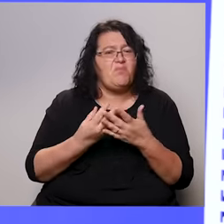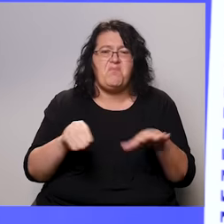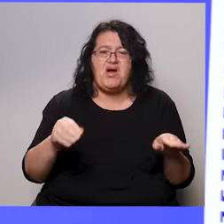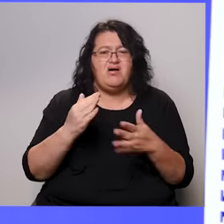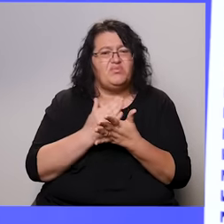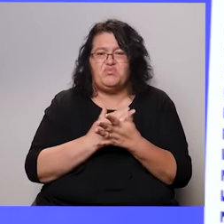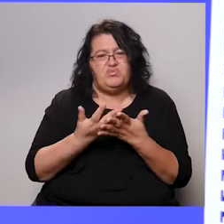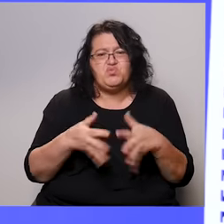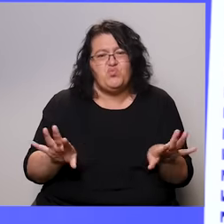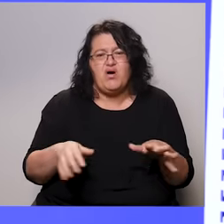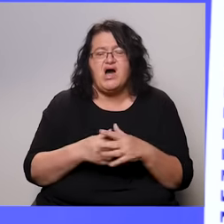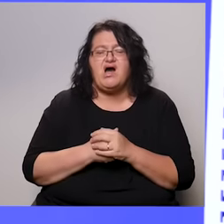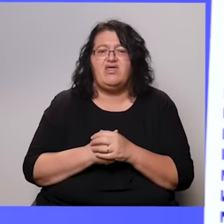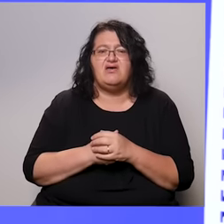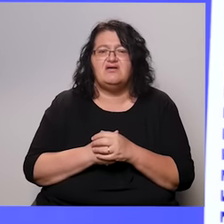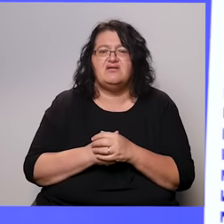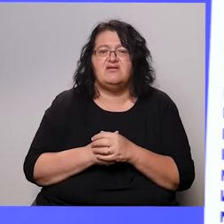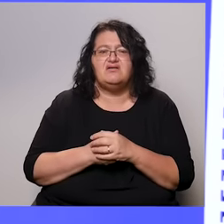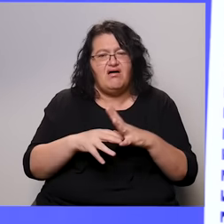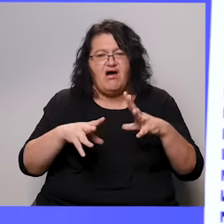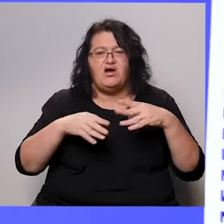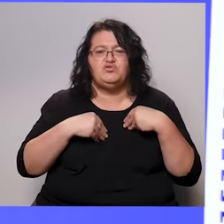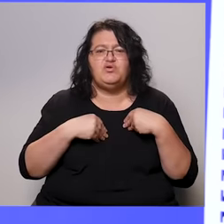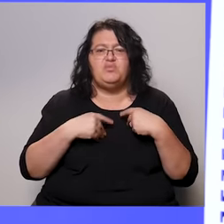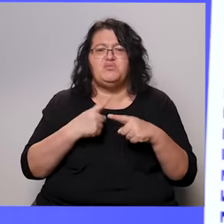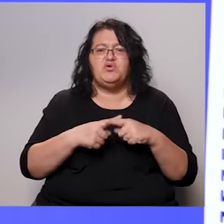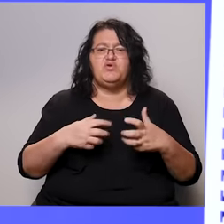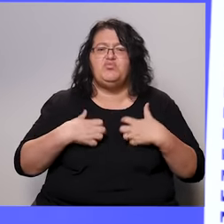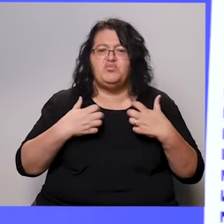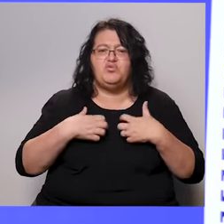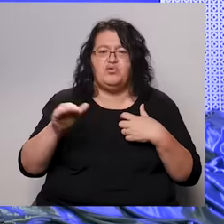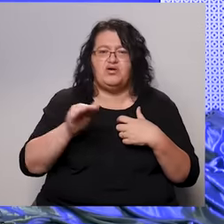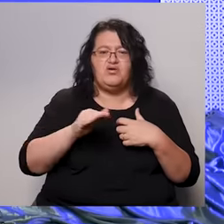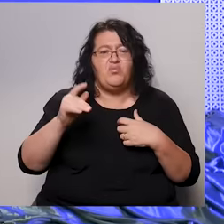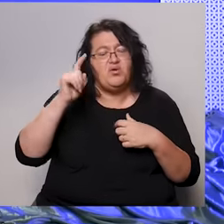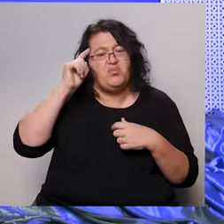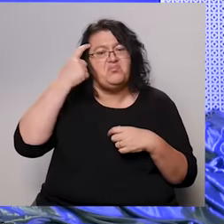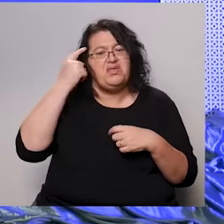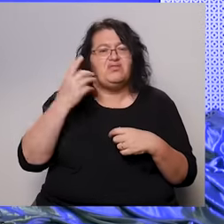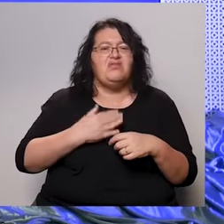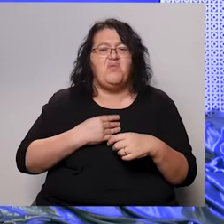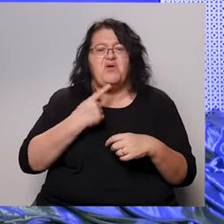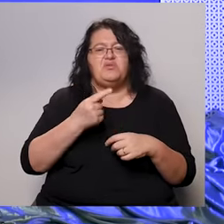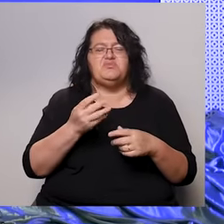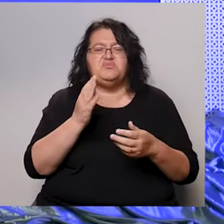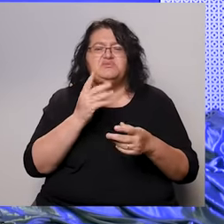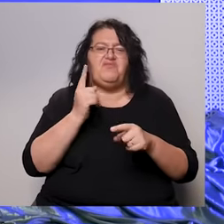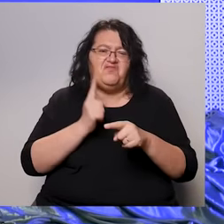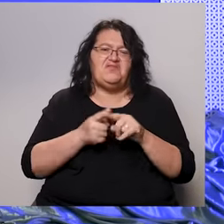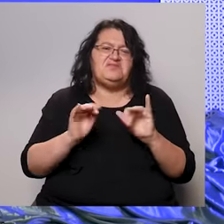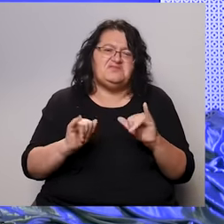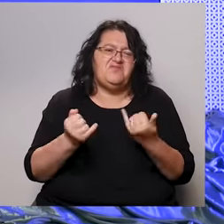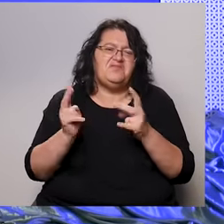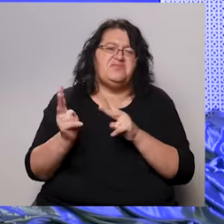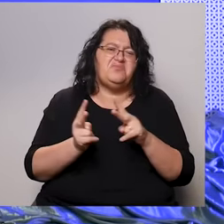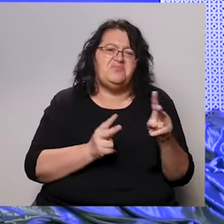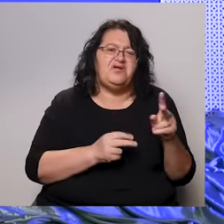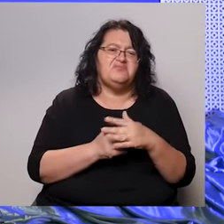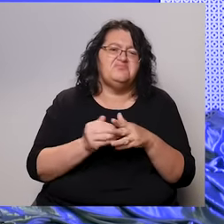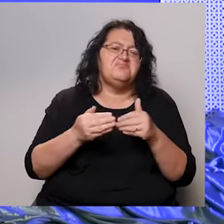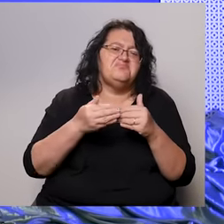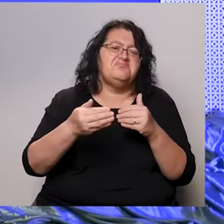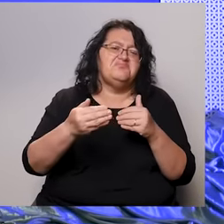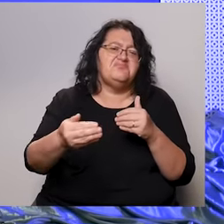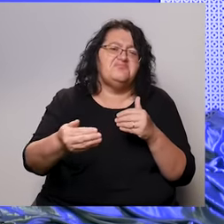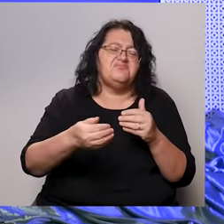problemă, primim cu bucurie copilul. În mintea mea am zis, gata, se va întâmpla în